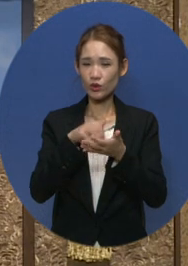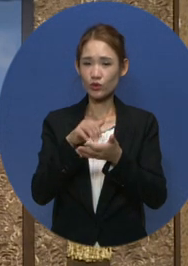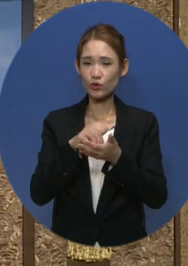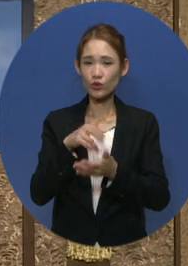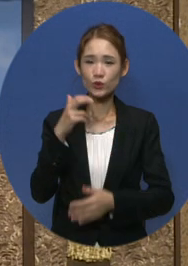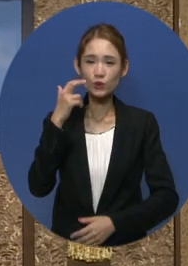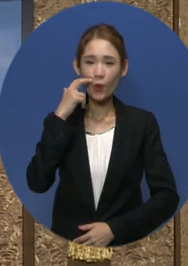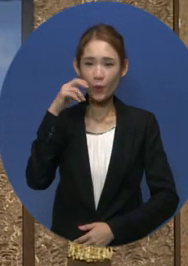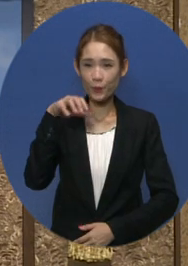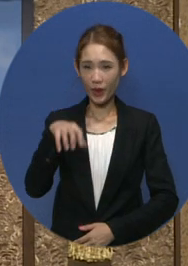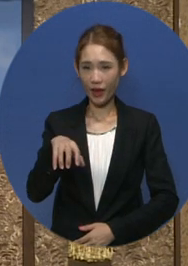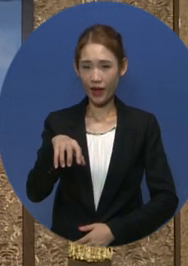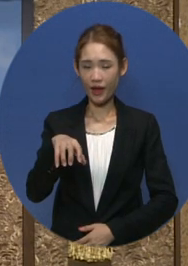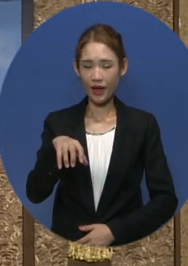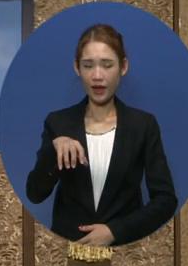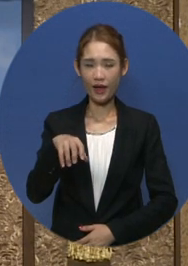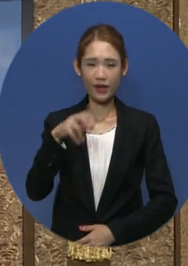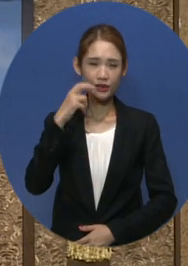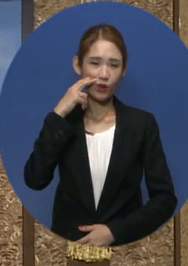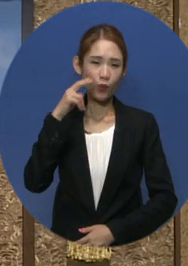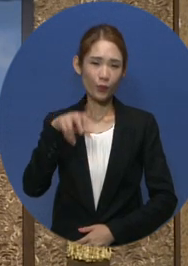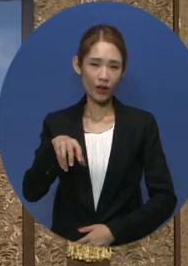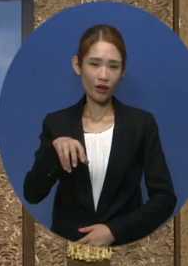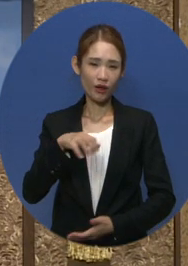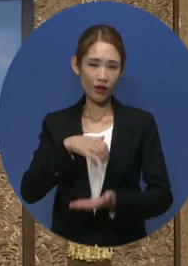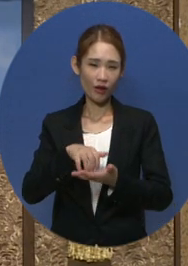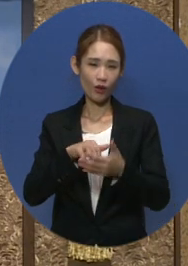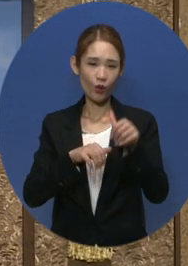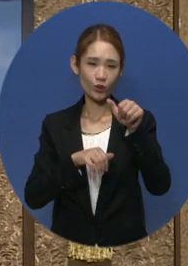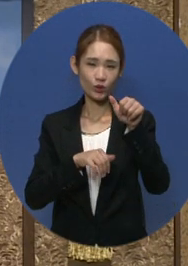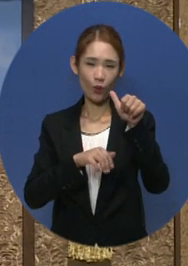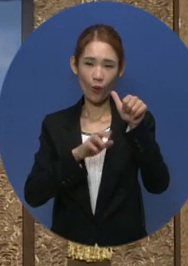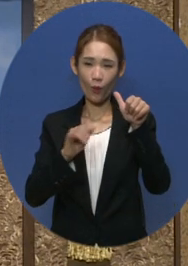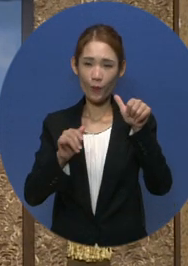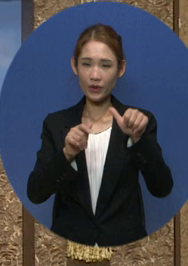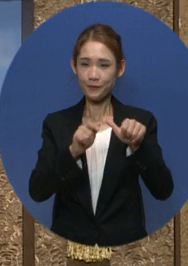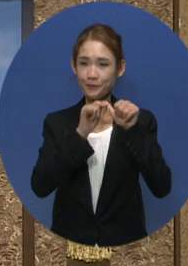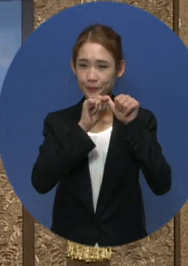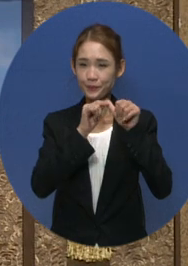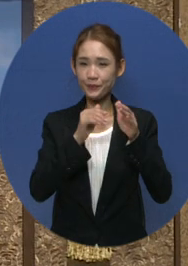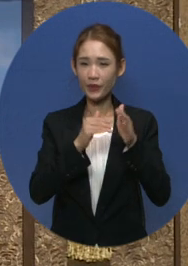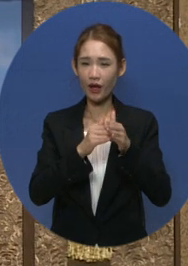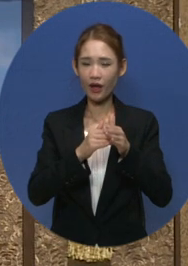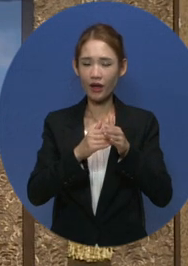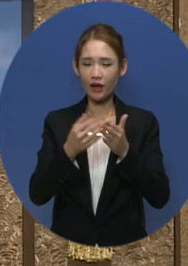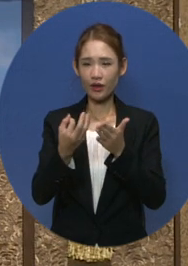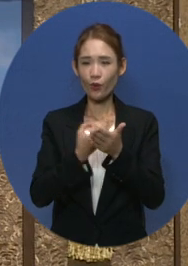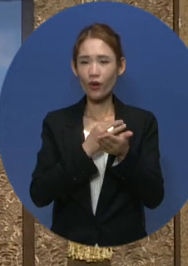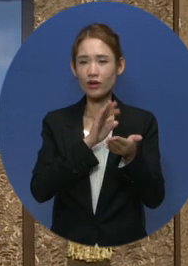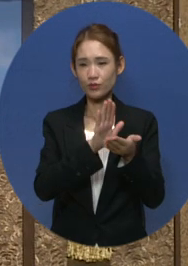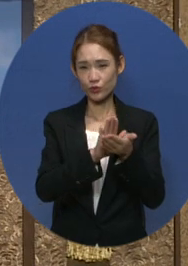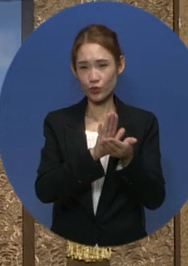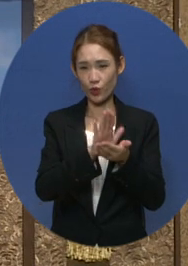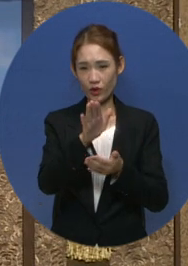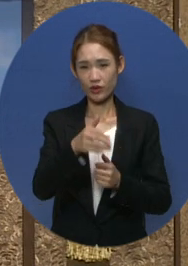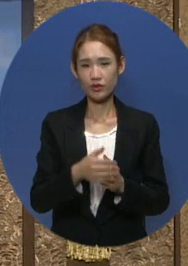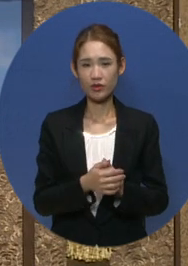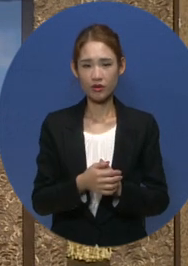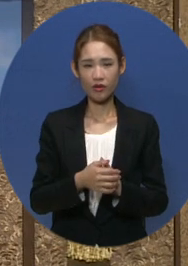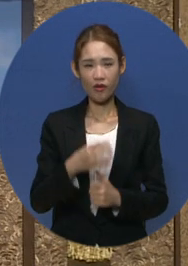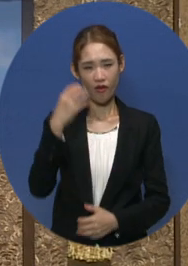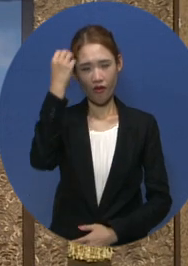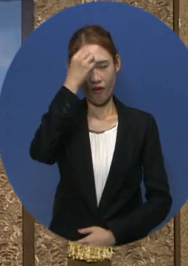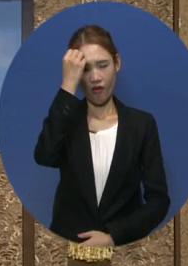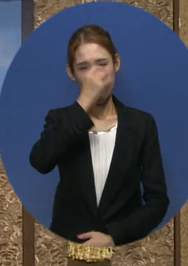점포가 송파점인데요. 네. 무려 55명을 고용해가지고 아, 최저임금을 주고 있습니다. 예. 예. 어마어마하죠.